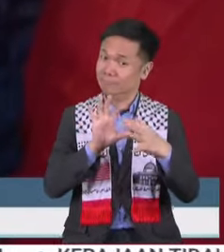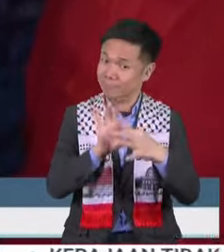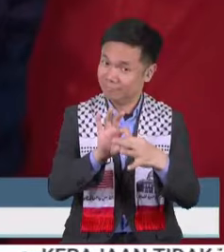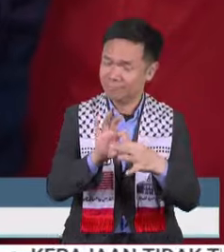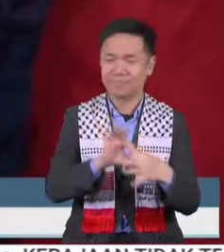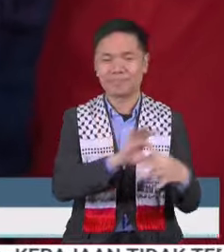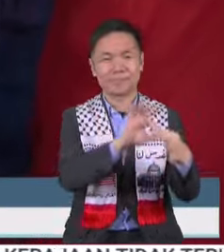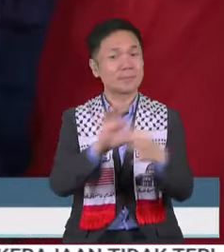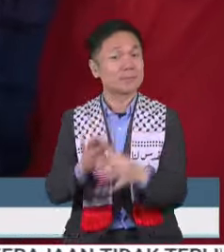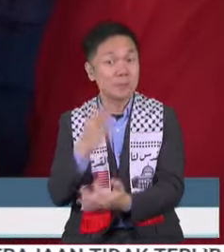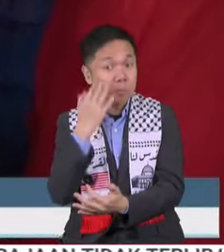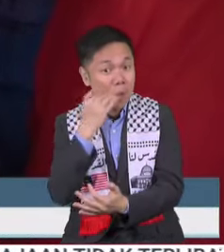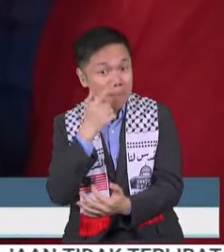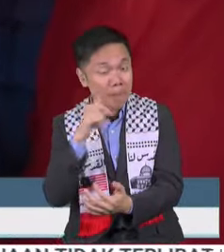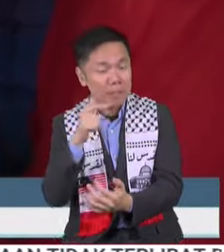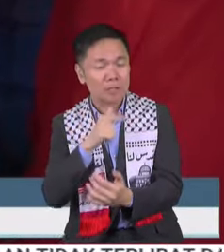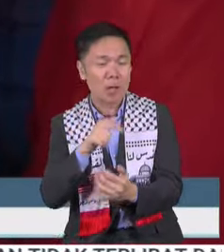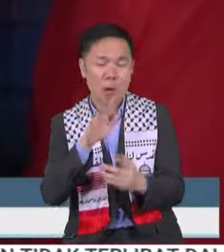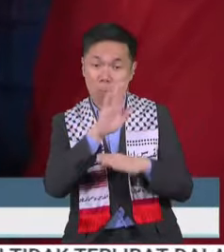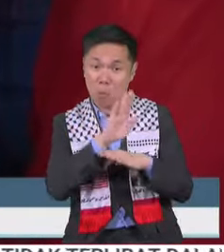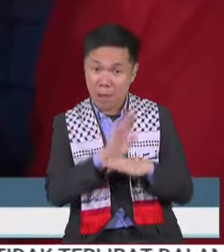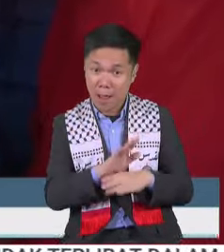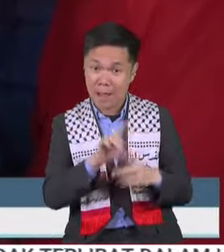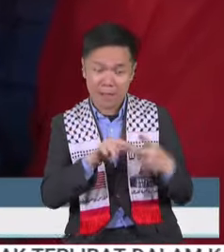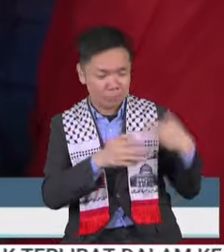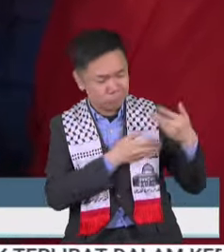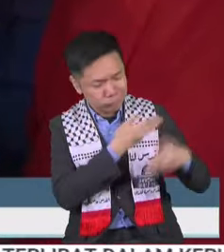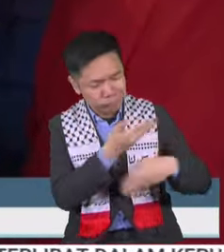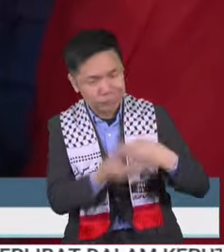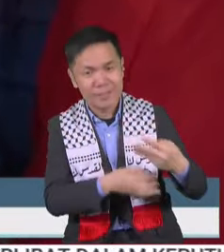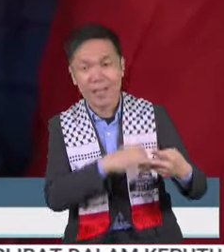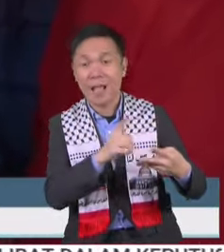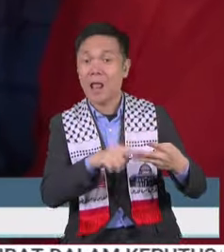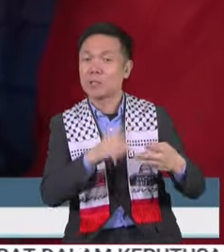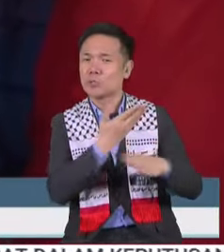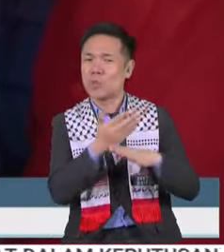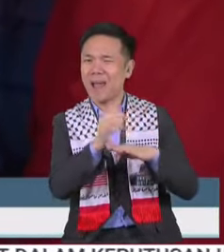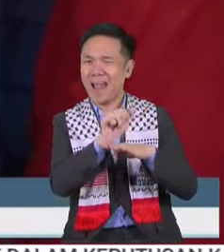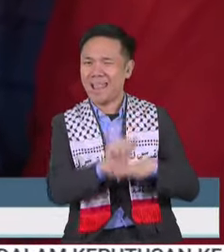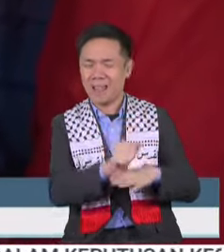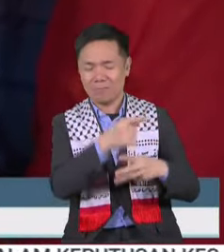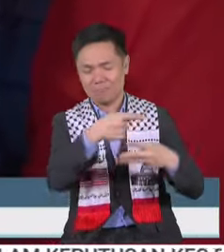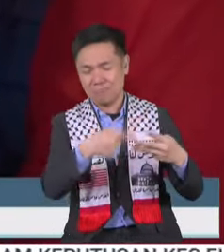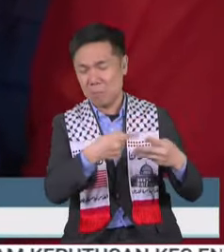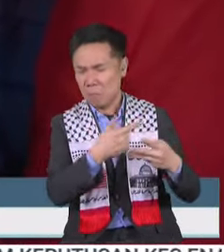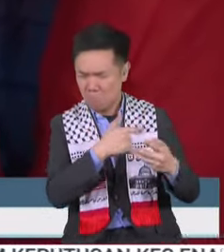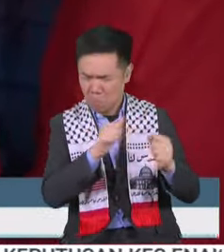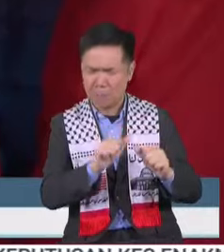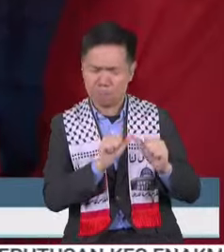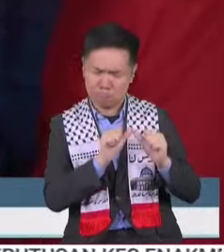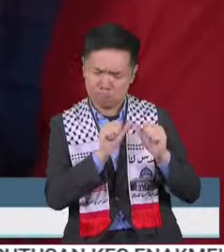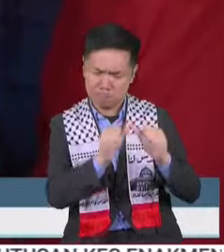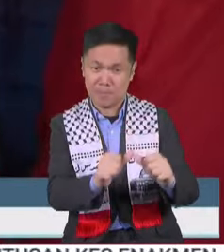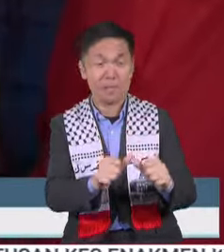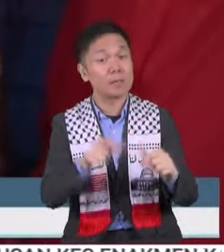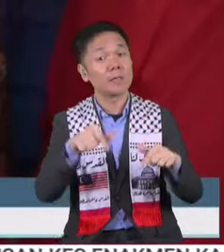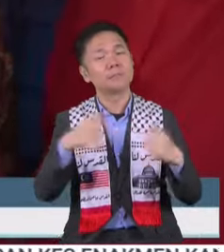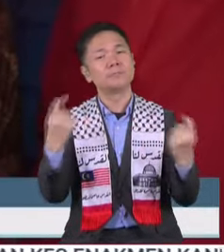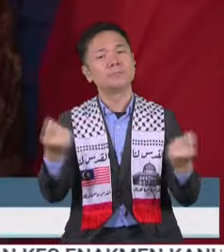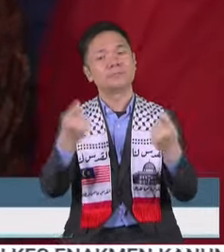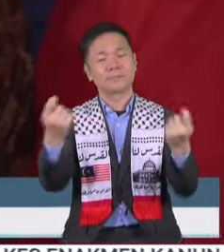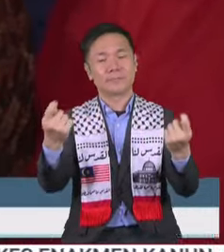mempertahankan warisan budaya, adat dan sambutan yang diraihkan oleh rakyat kita. Dan sambutan